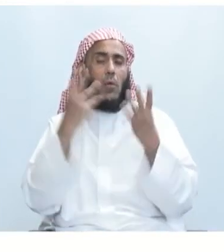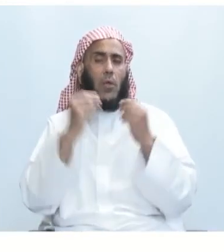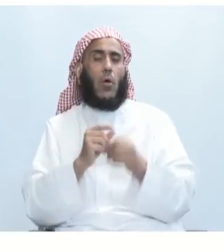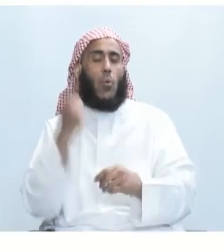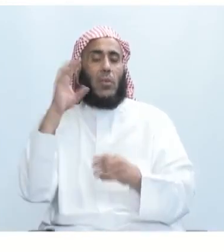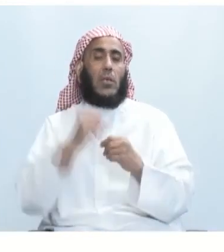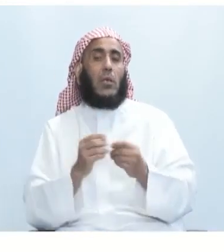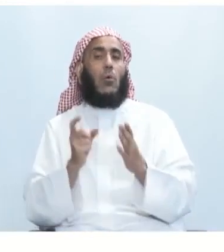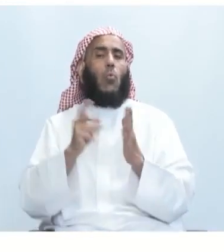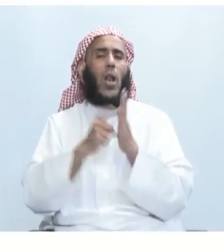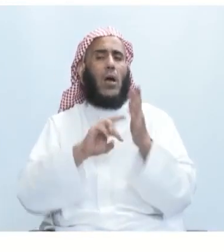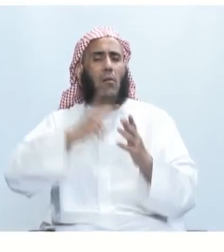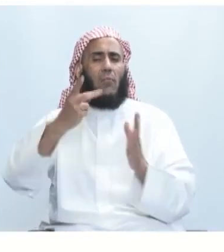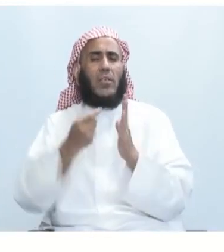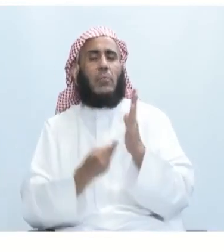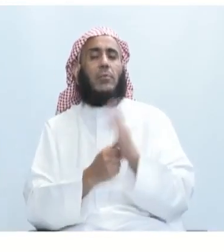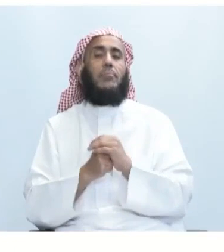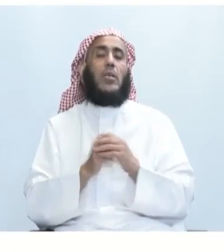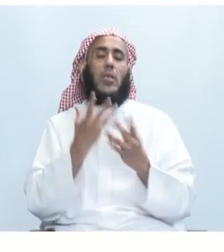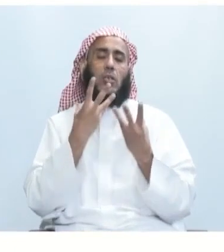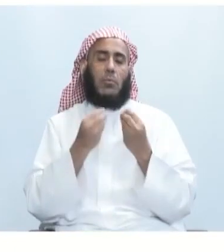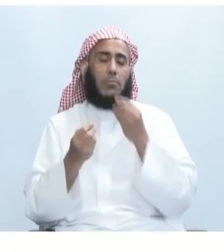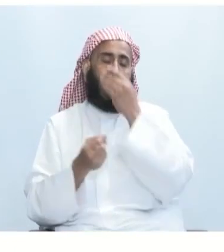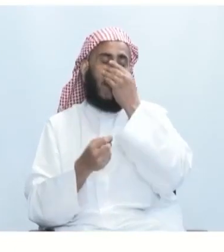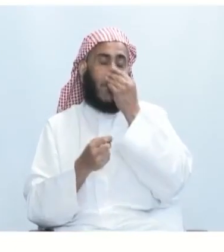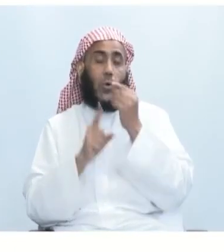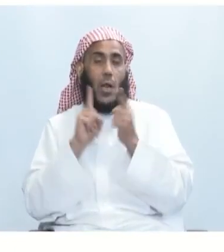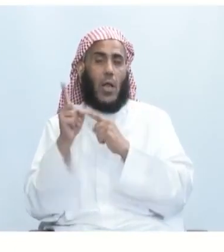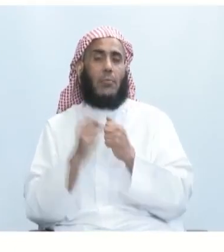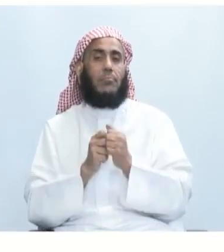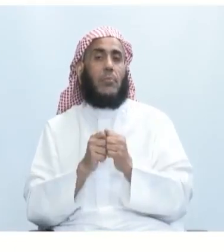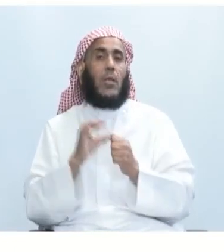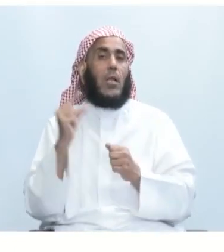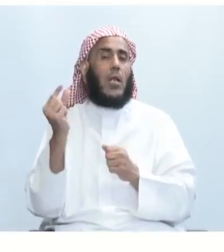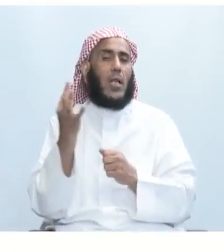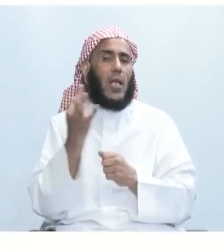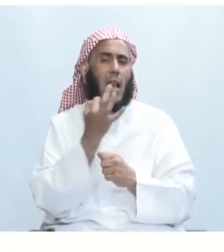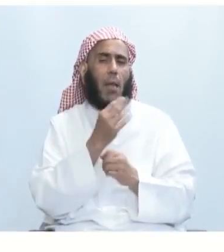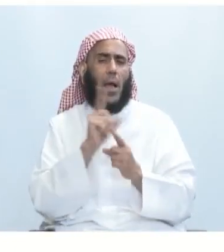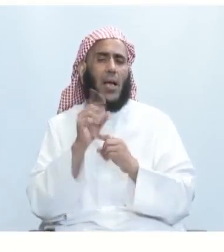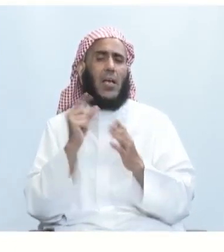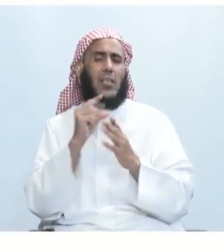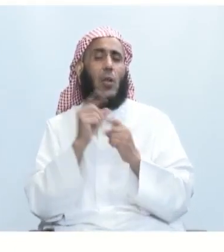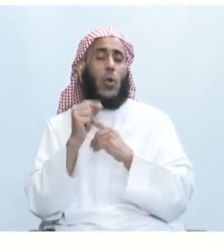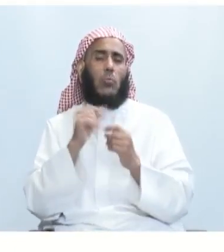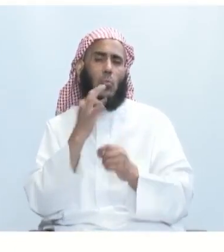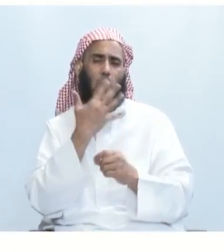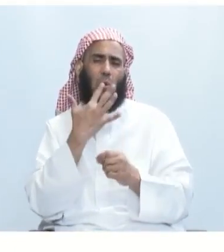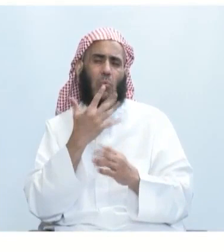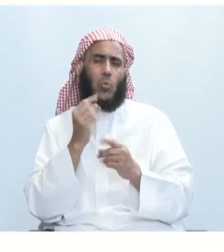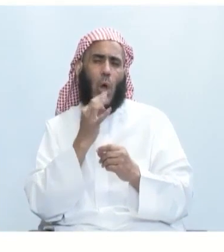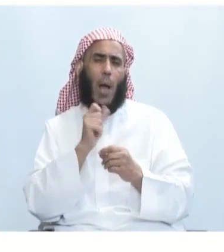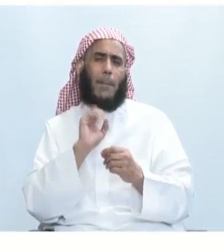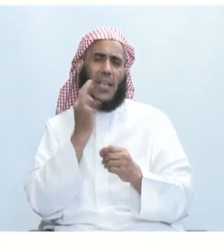والاعراف الكتابيه جميل هنا لاحظ الكلمات الوارده في سياق المالوف يمكن نطقها بطريقه